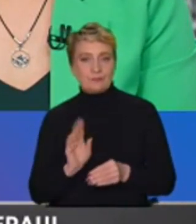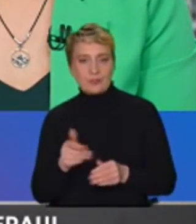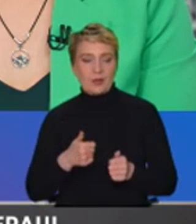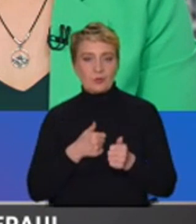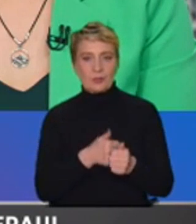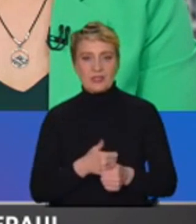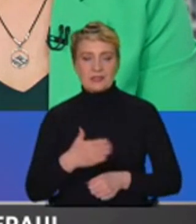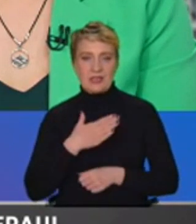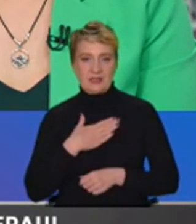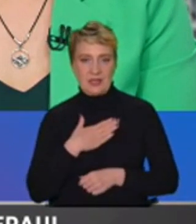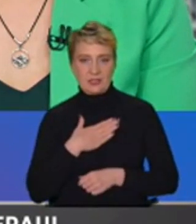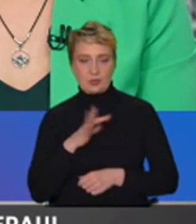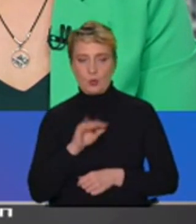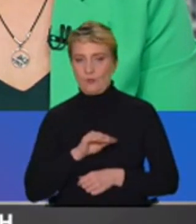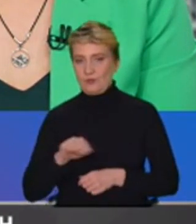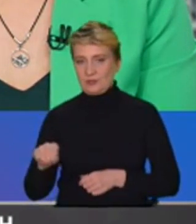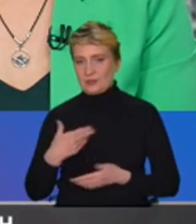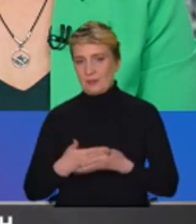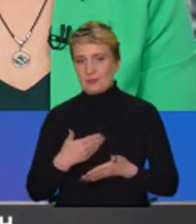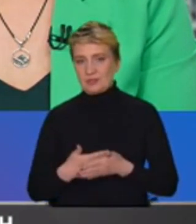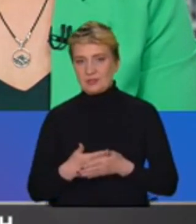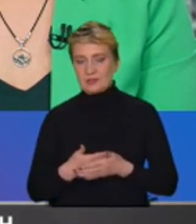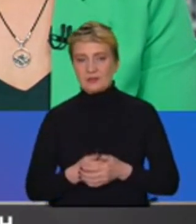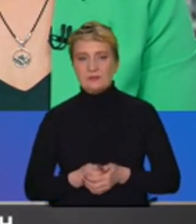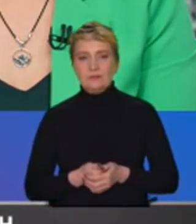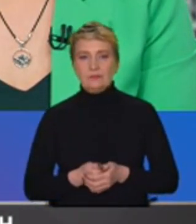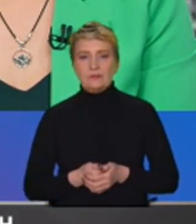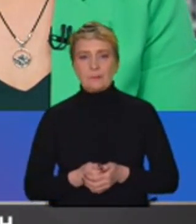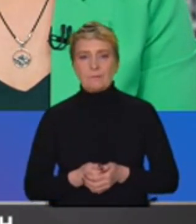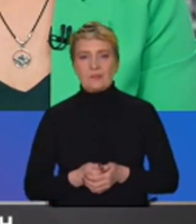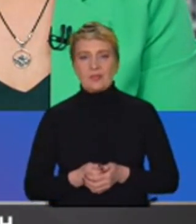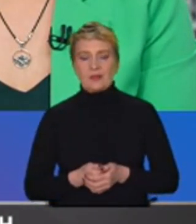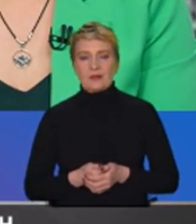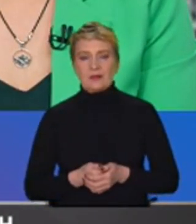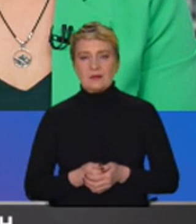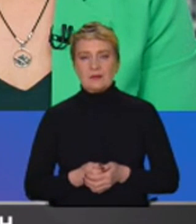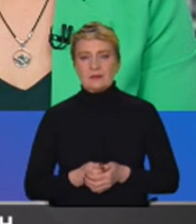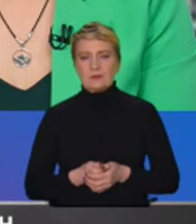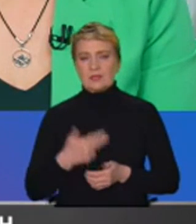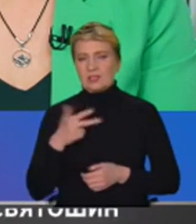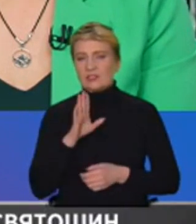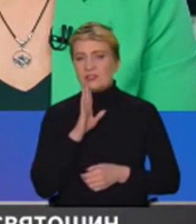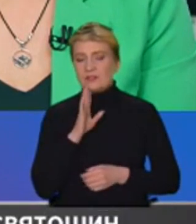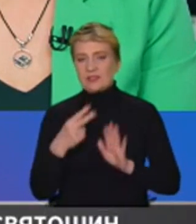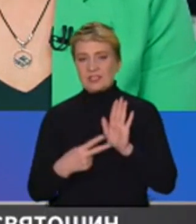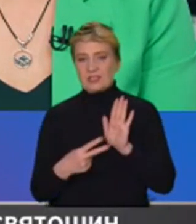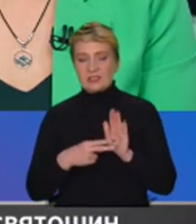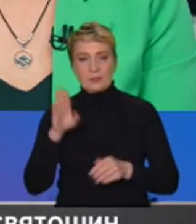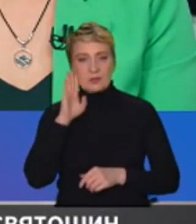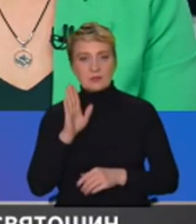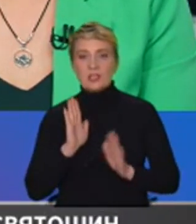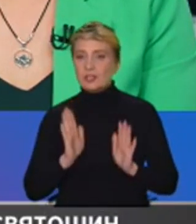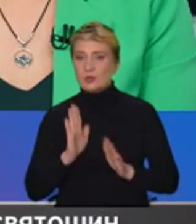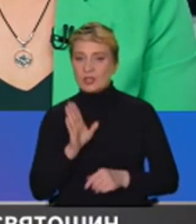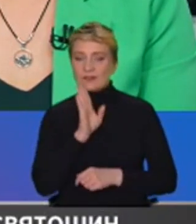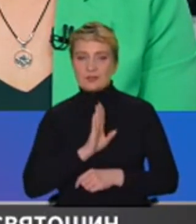в нашому русі офіційно приблизно 30 дівчат та 7 хлопців, бо це не тільки жіночі фотокартки, в